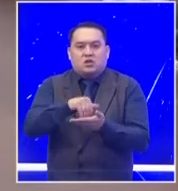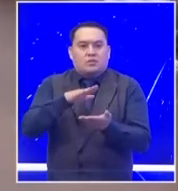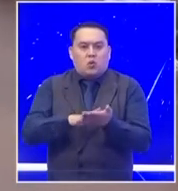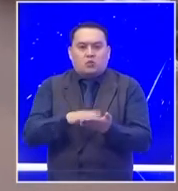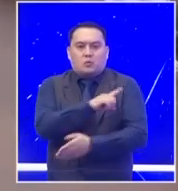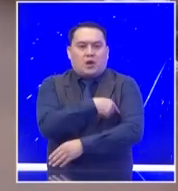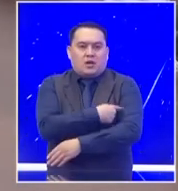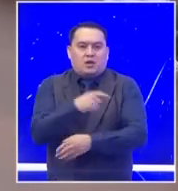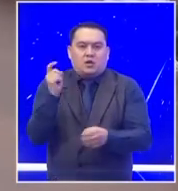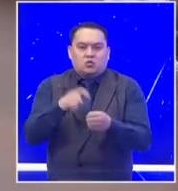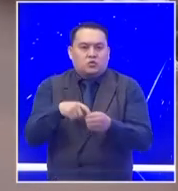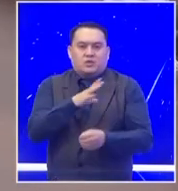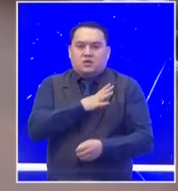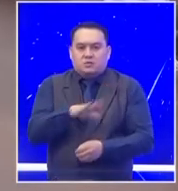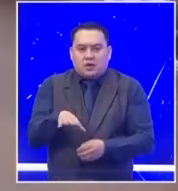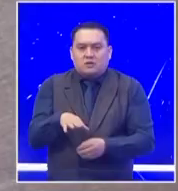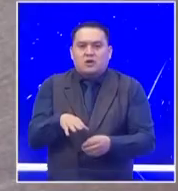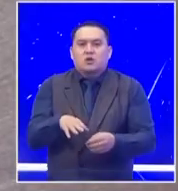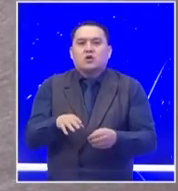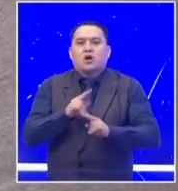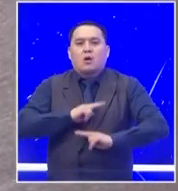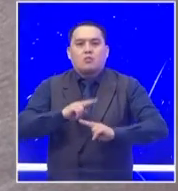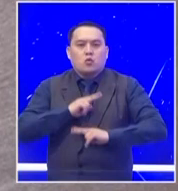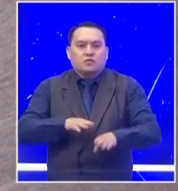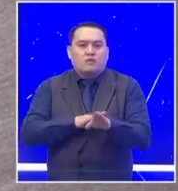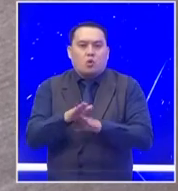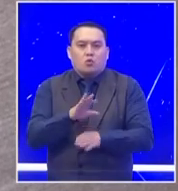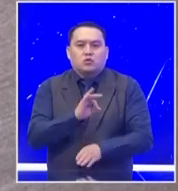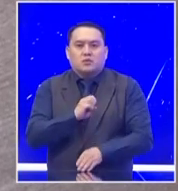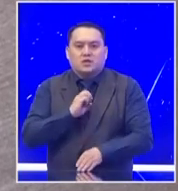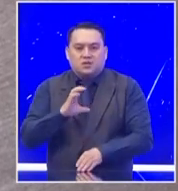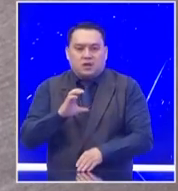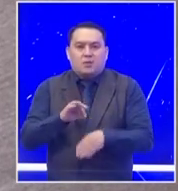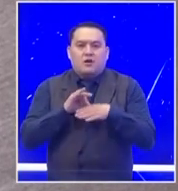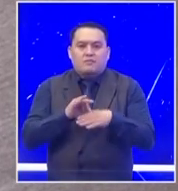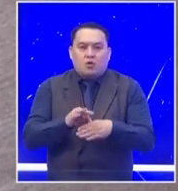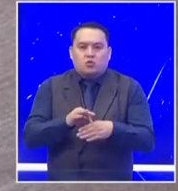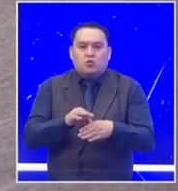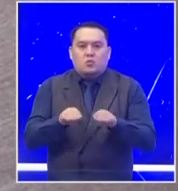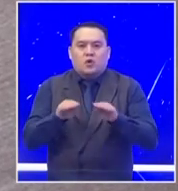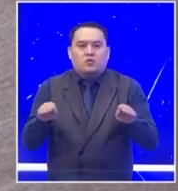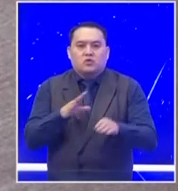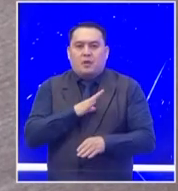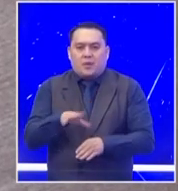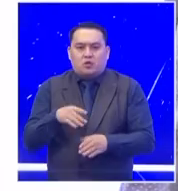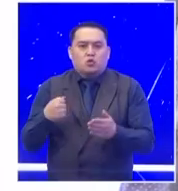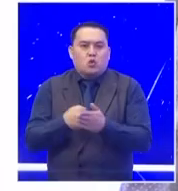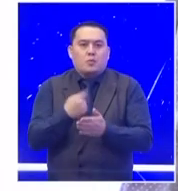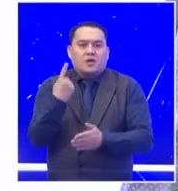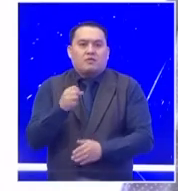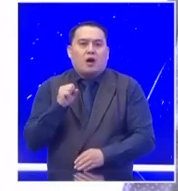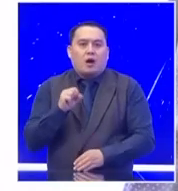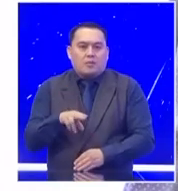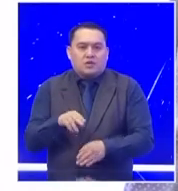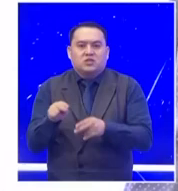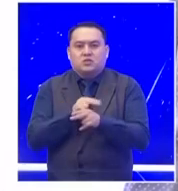к поликлиникам. По словам Батыржана Байжуманова, работа по реализации ОСМС проводится не на должном уровне. До 1 апреля он